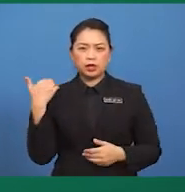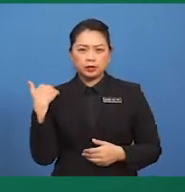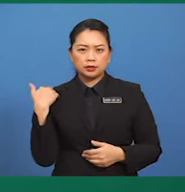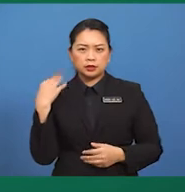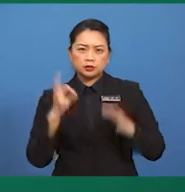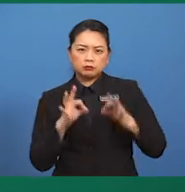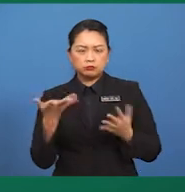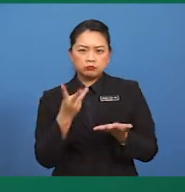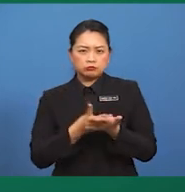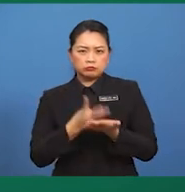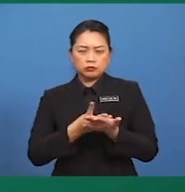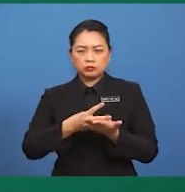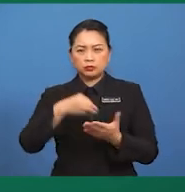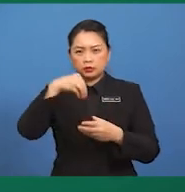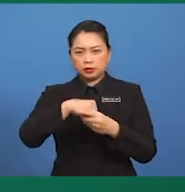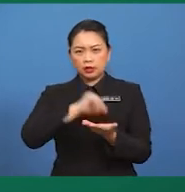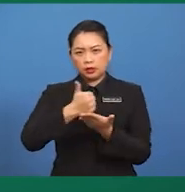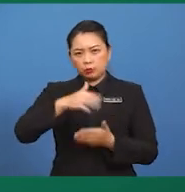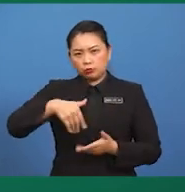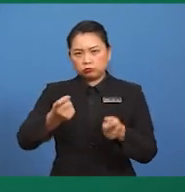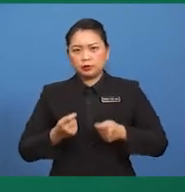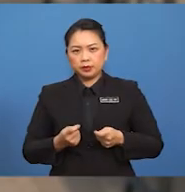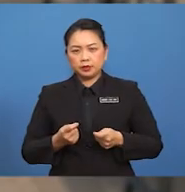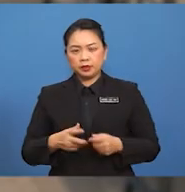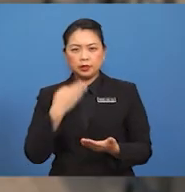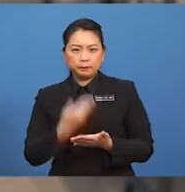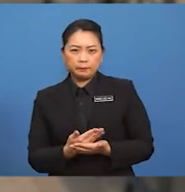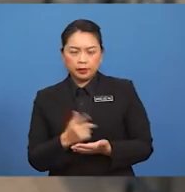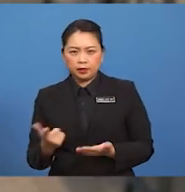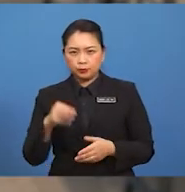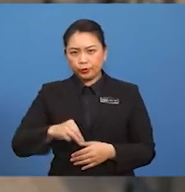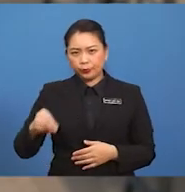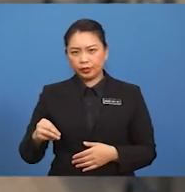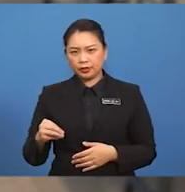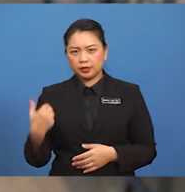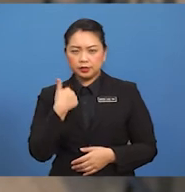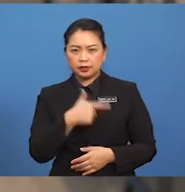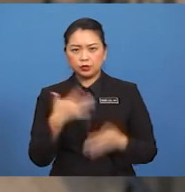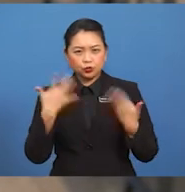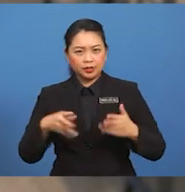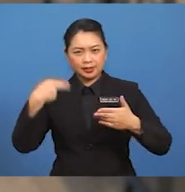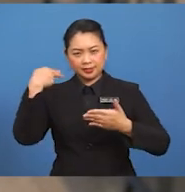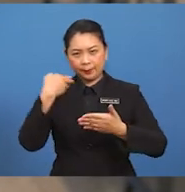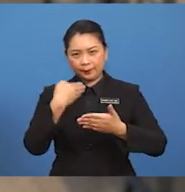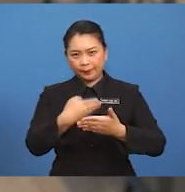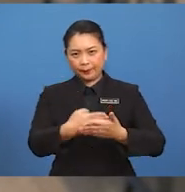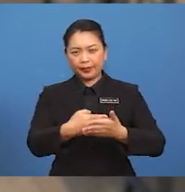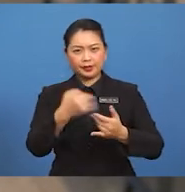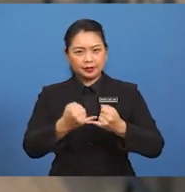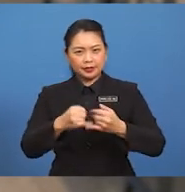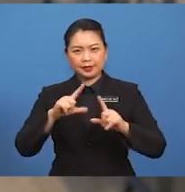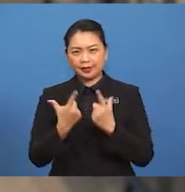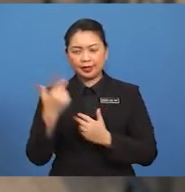sekiranya tiada baki dalam akaun belum terima? Baiklah, murid-murid, kita sudah sampai di penghujung